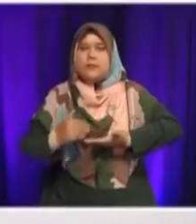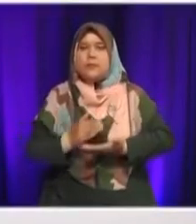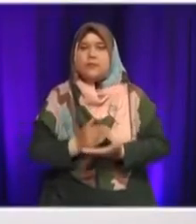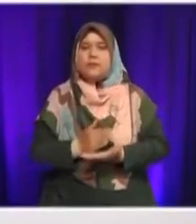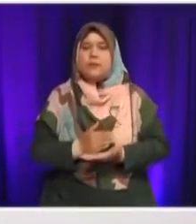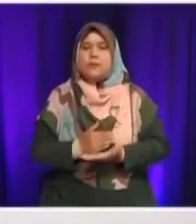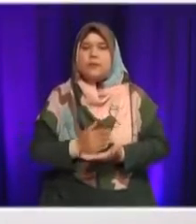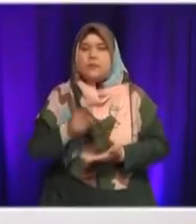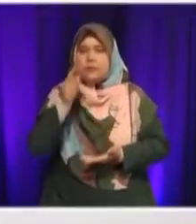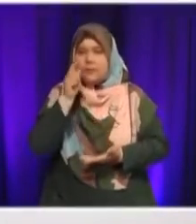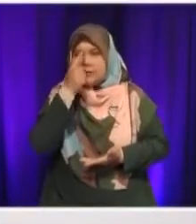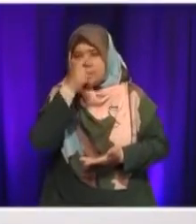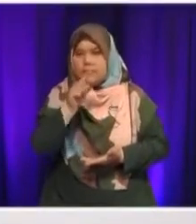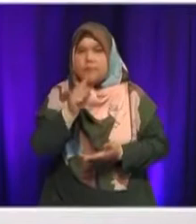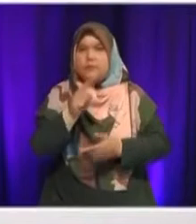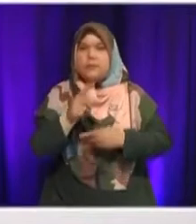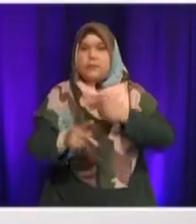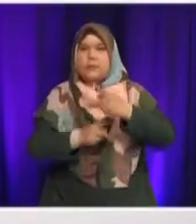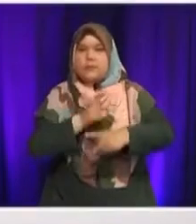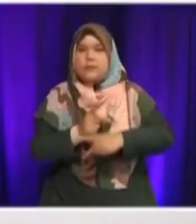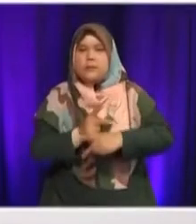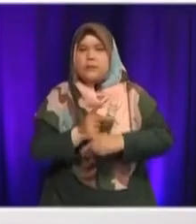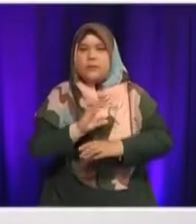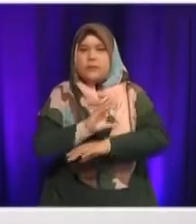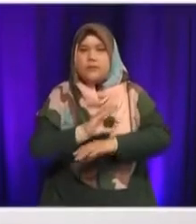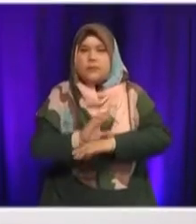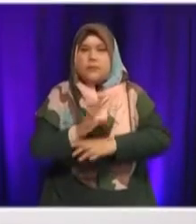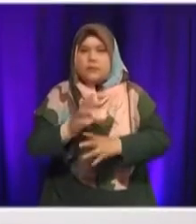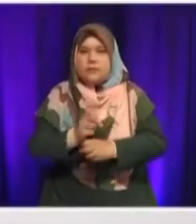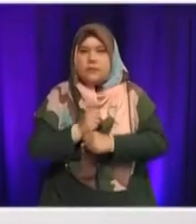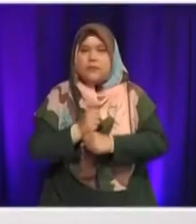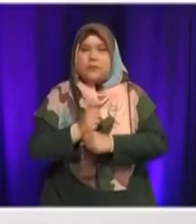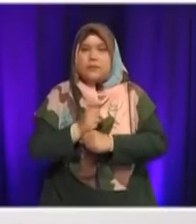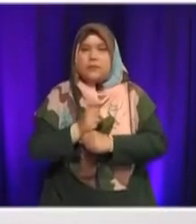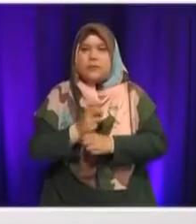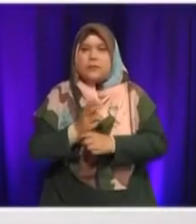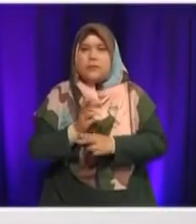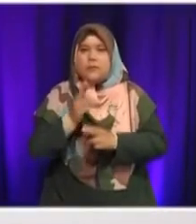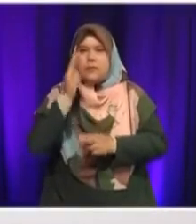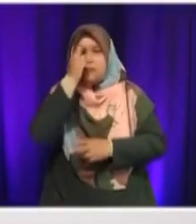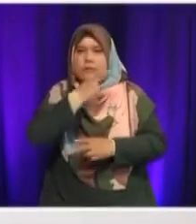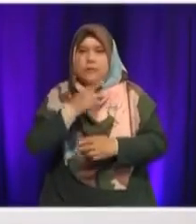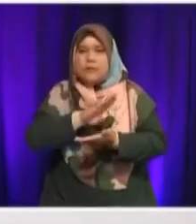timbuskan coklat tadi dapat dihasilkan dalam rupanya